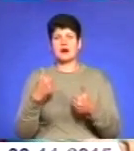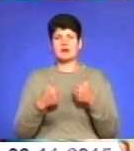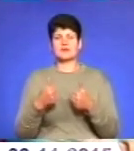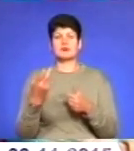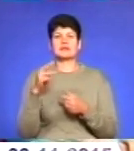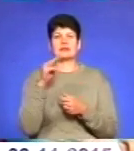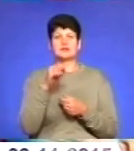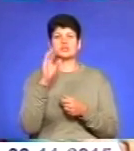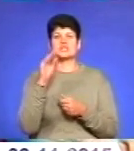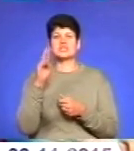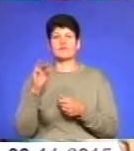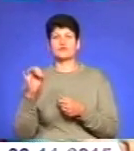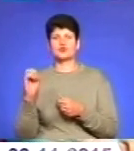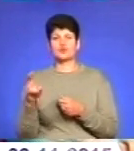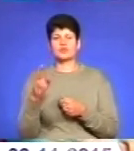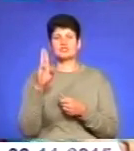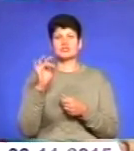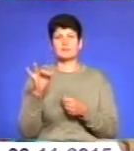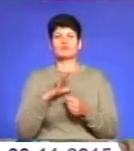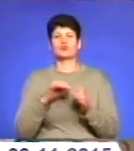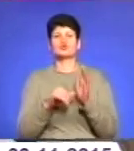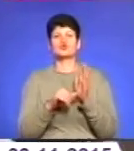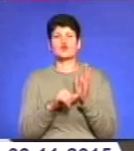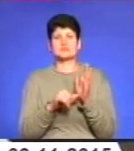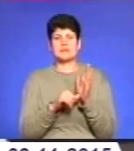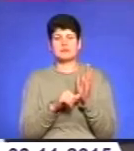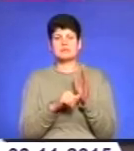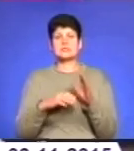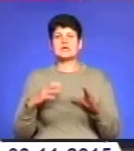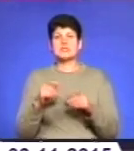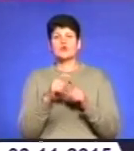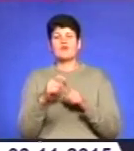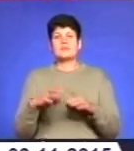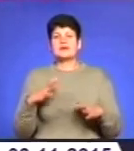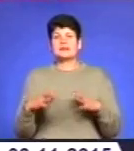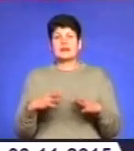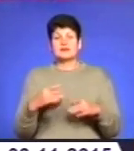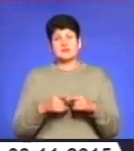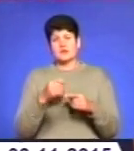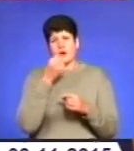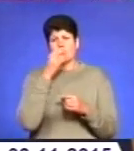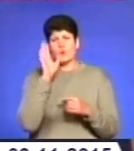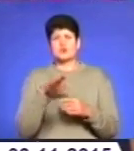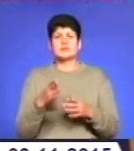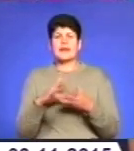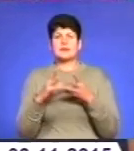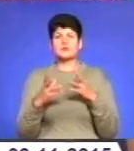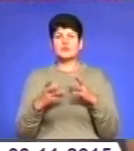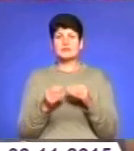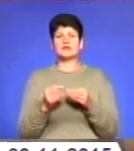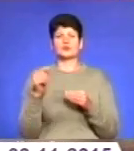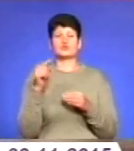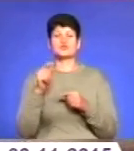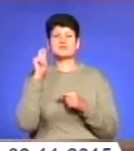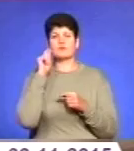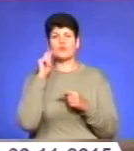Тарас Шевчук і Владислав Щербань були шостими. За словами тренера Володимира Павелка, це досить хороший результат, оскільки за